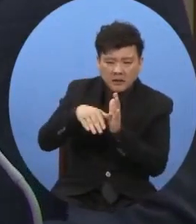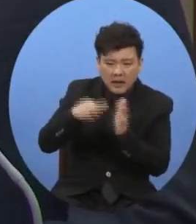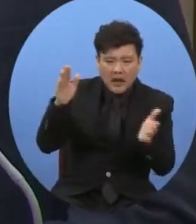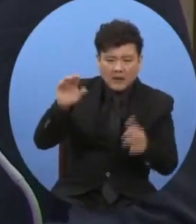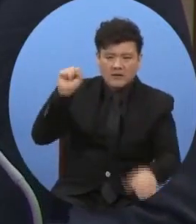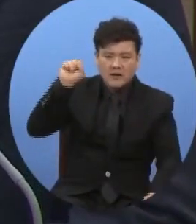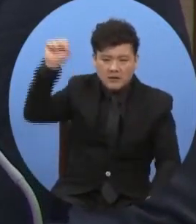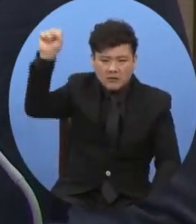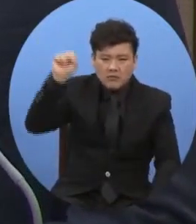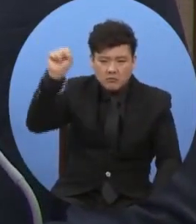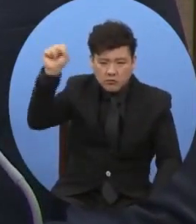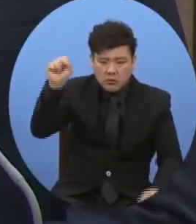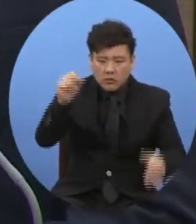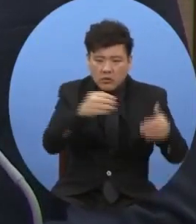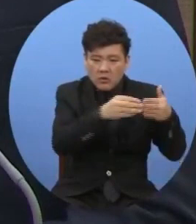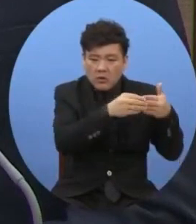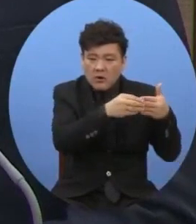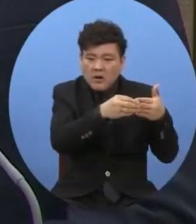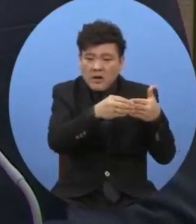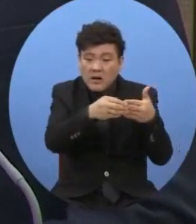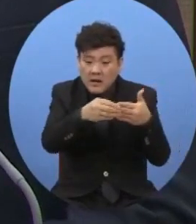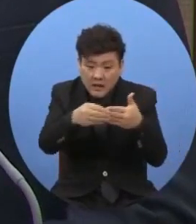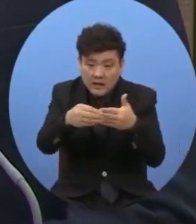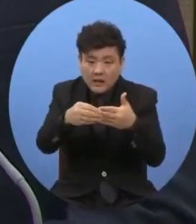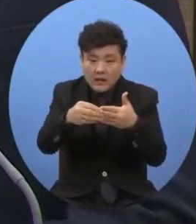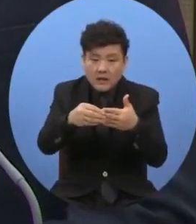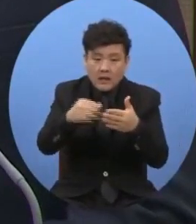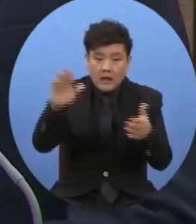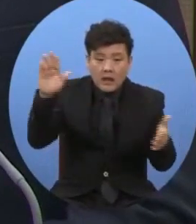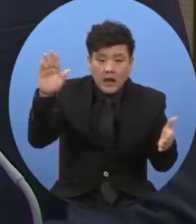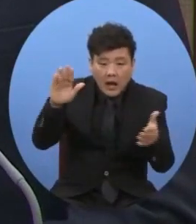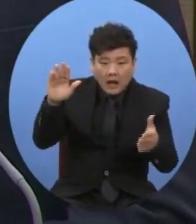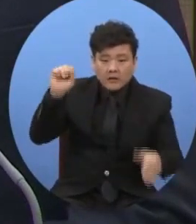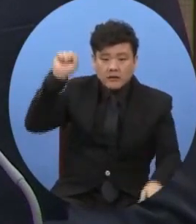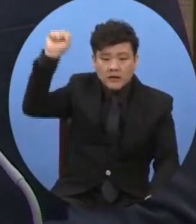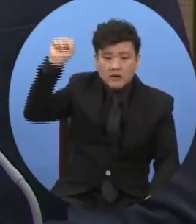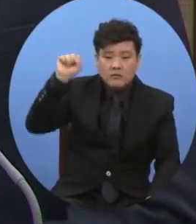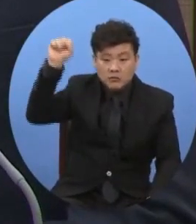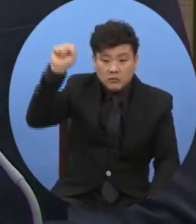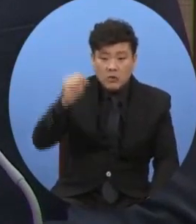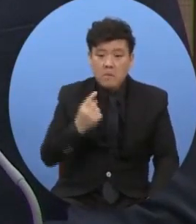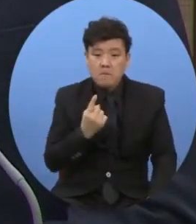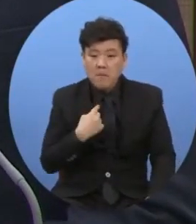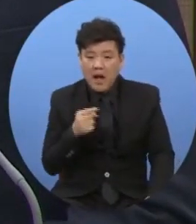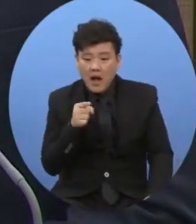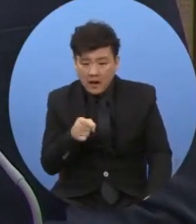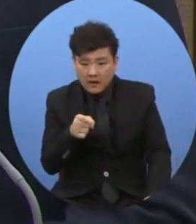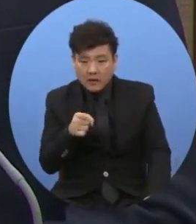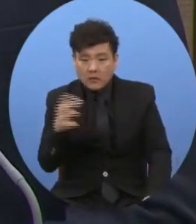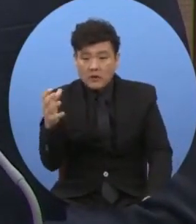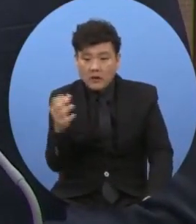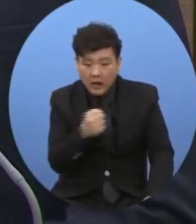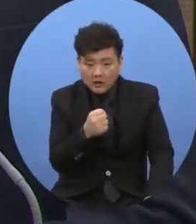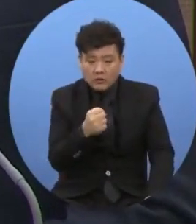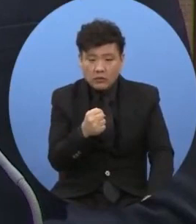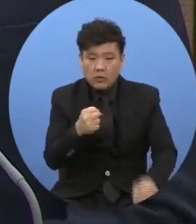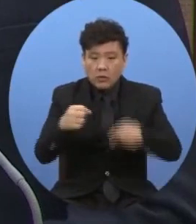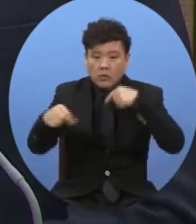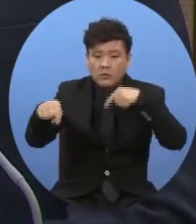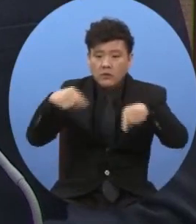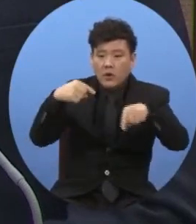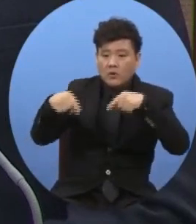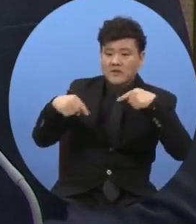주도한 어떤 그 학생 운동 그룹의 경력을 바탕으로 삼아서 정치권에 입문을